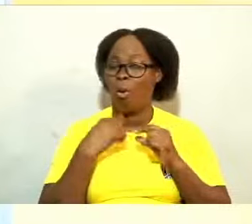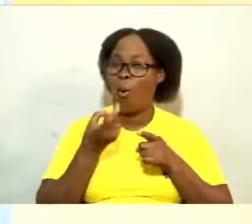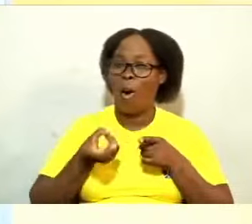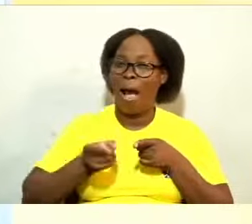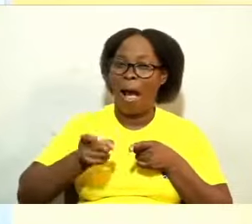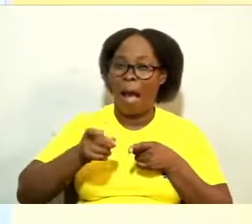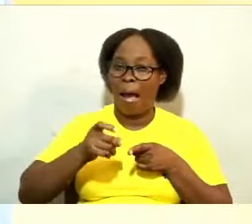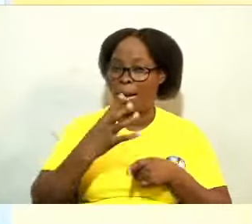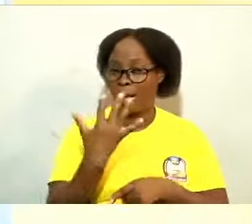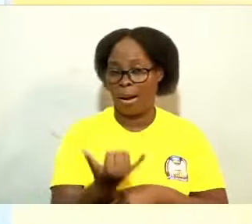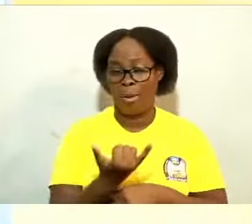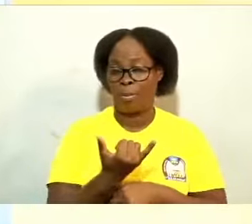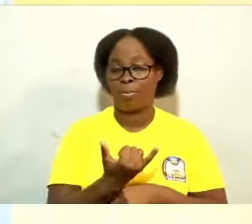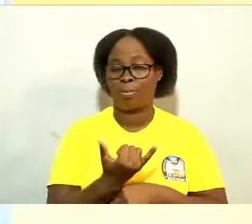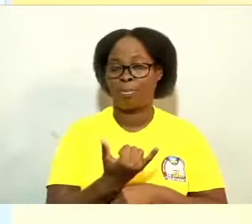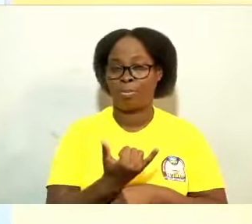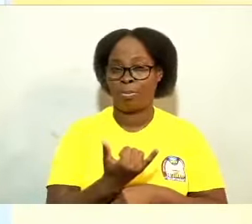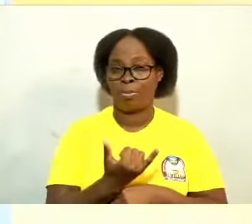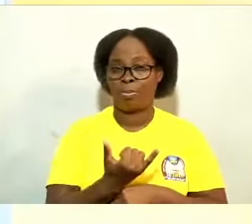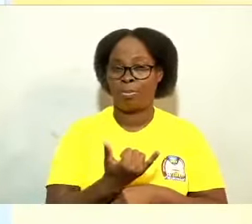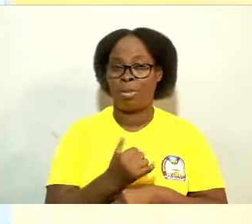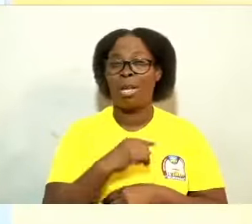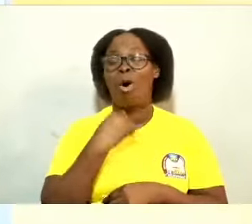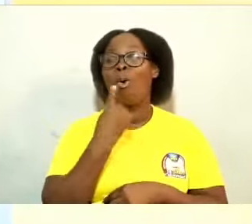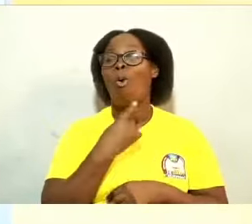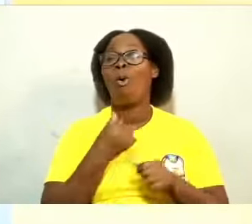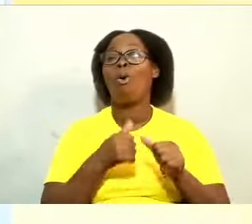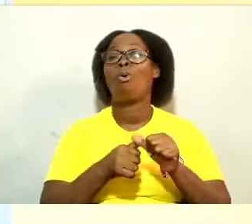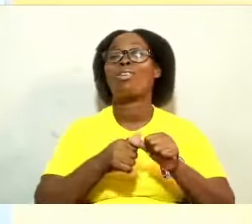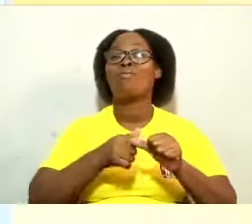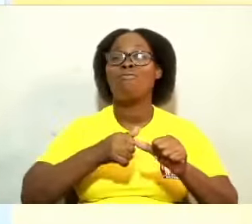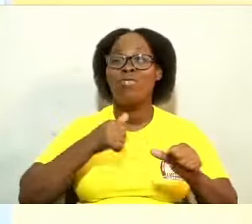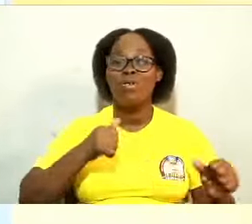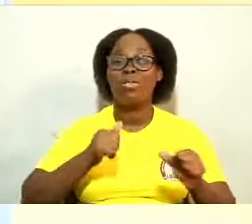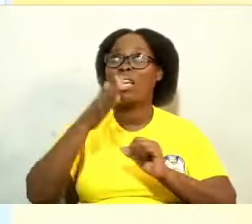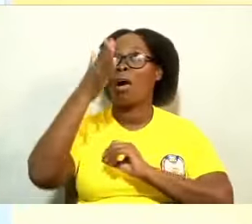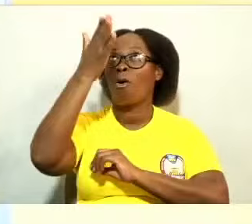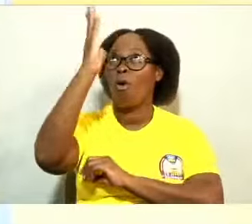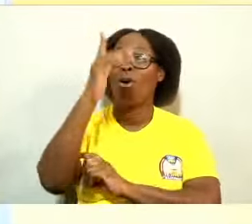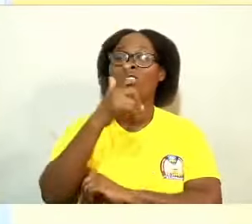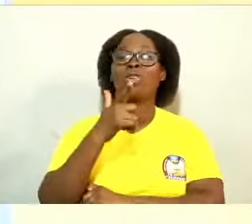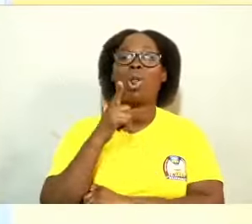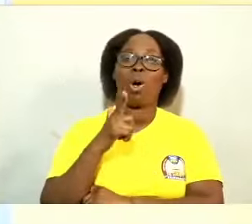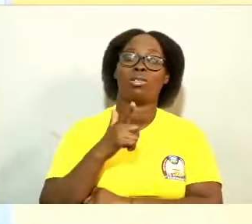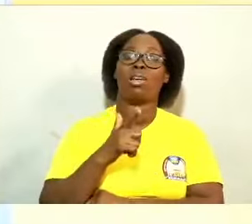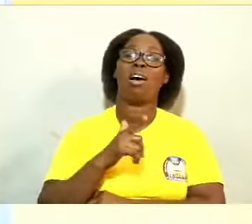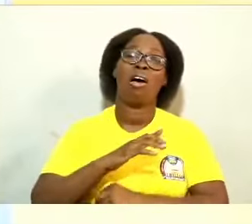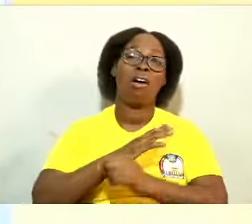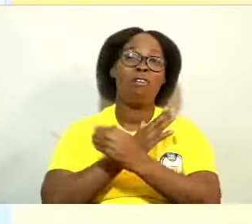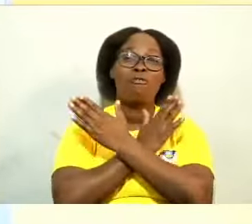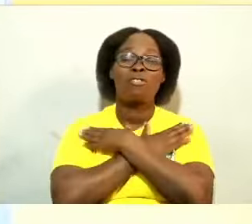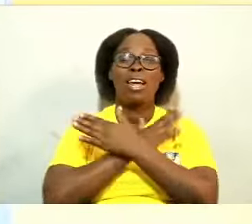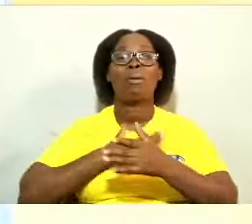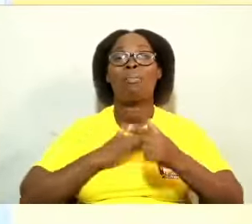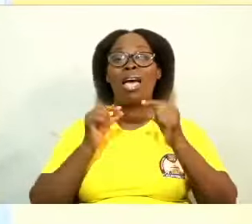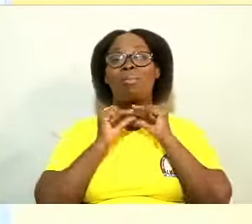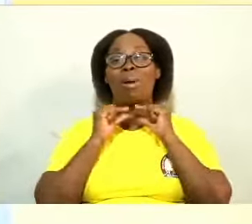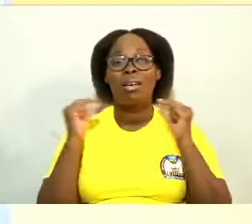siku hizi ambao wanakataa amri za Mungu. Ndugu mchungaji, rafiki